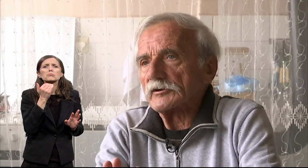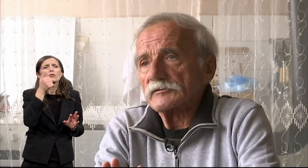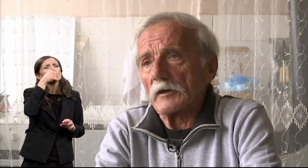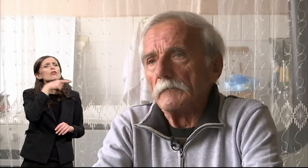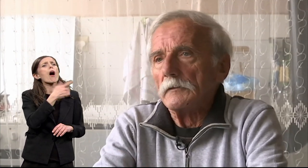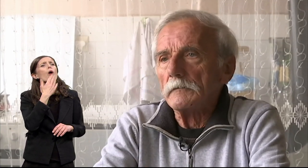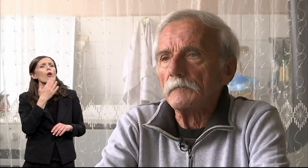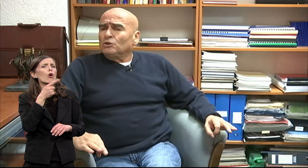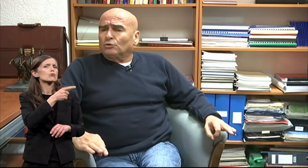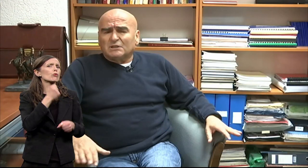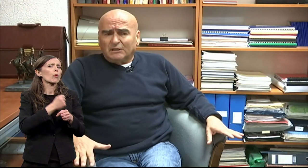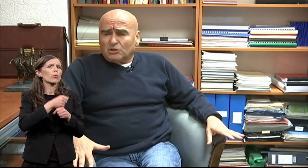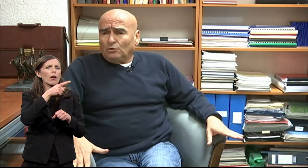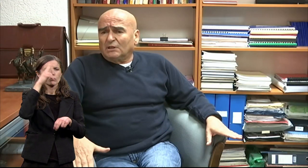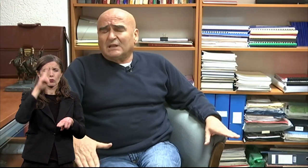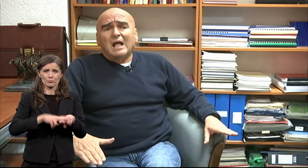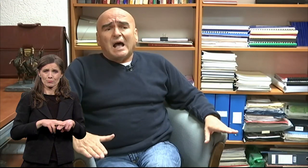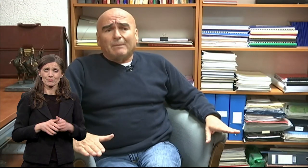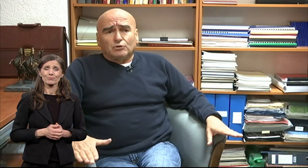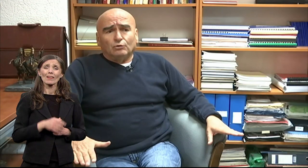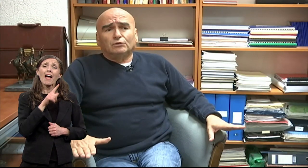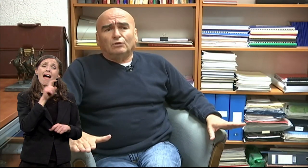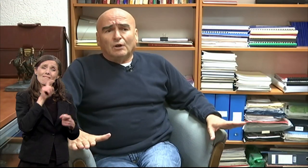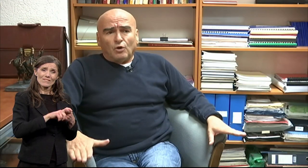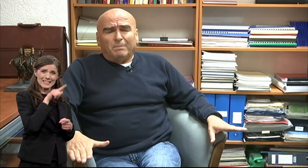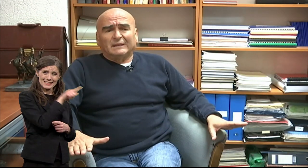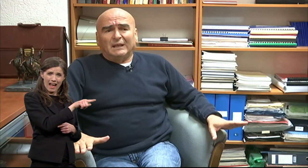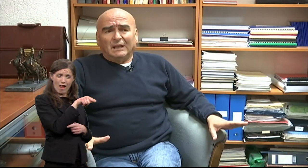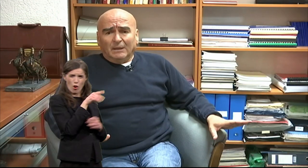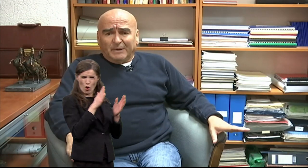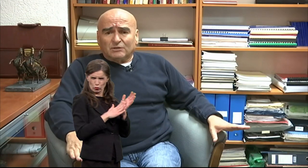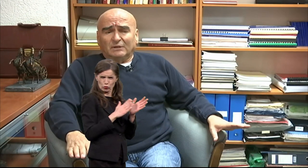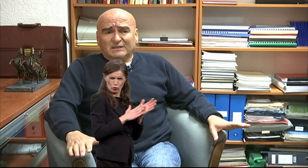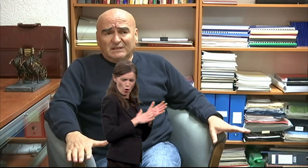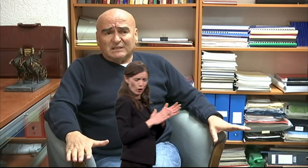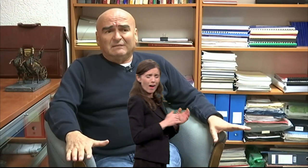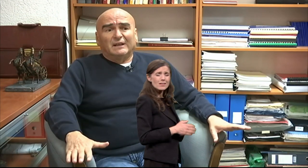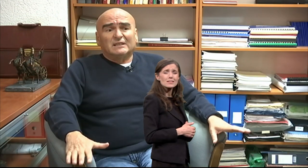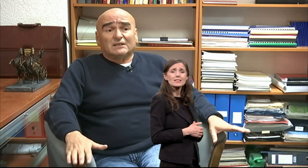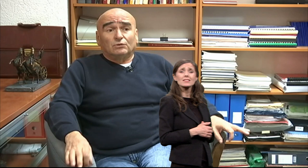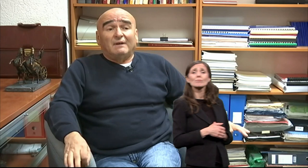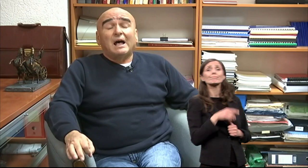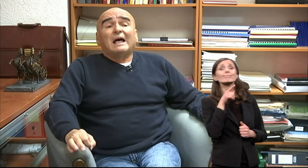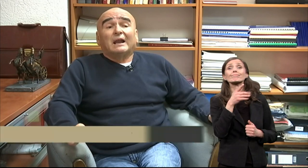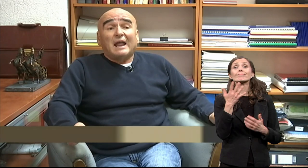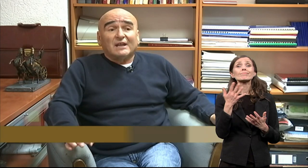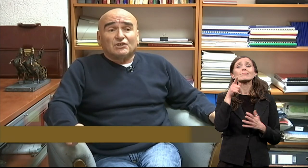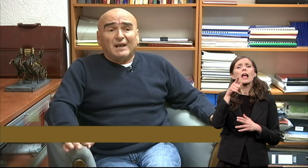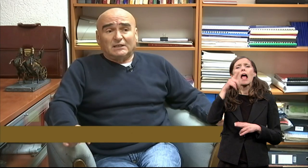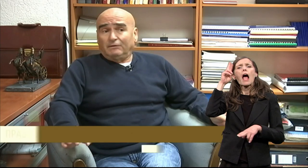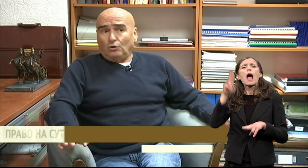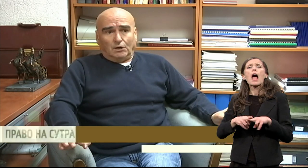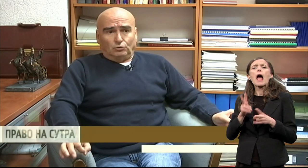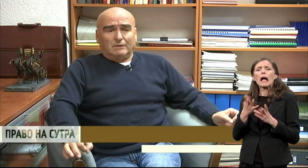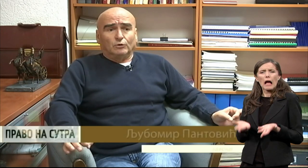Dokad će, ne znam. Što se tiče dokaza, apsolutno kompletna presuda se zasniva na iskazu dva